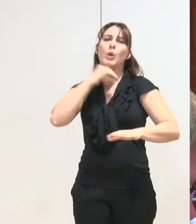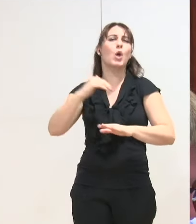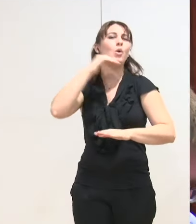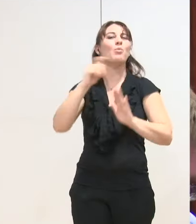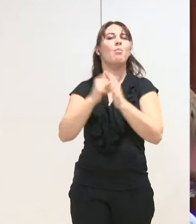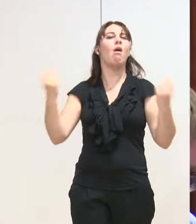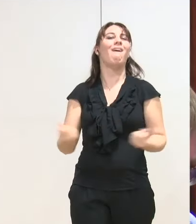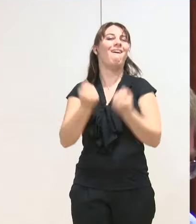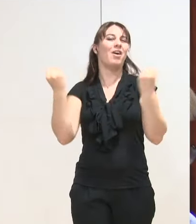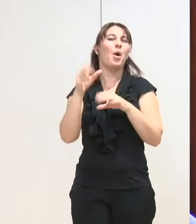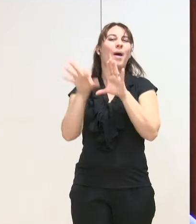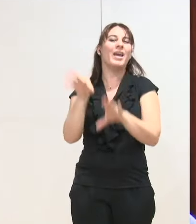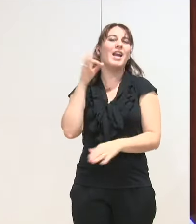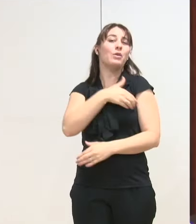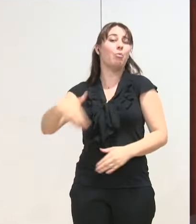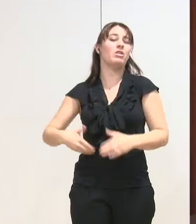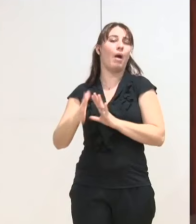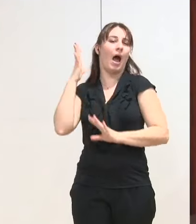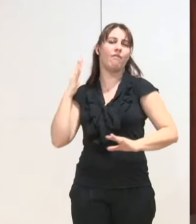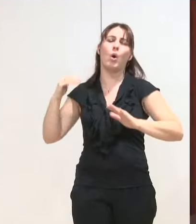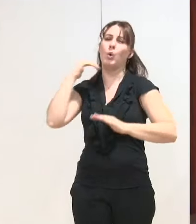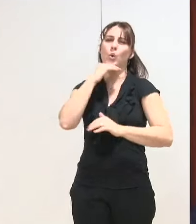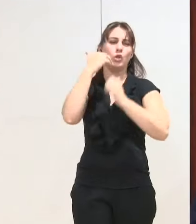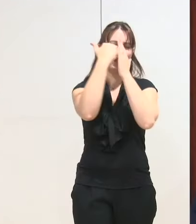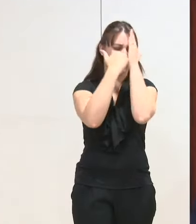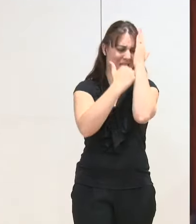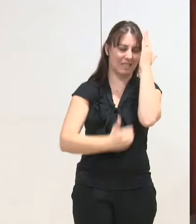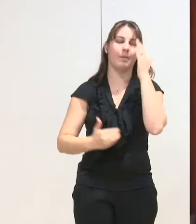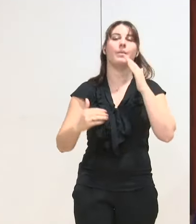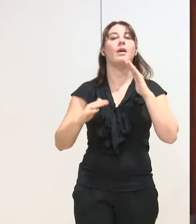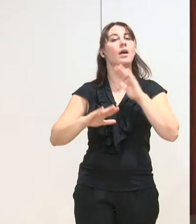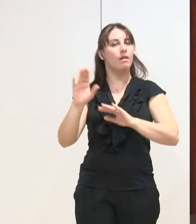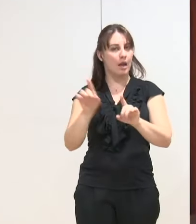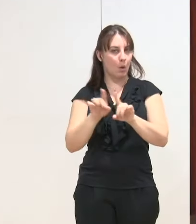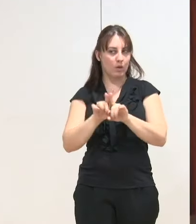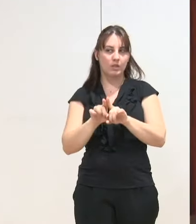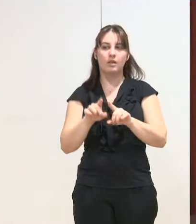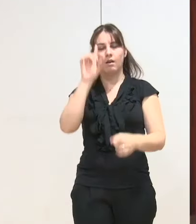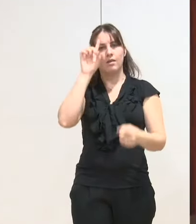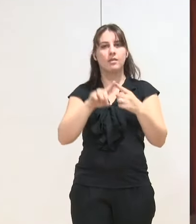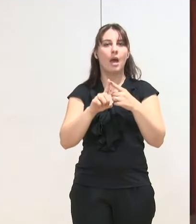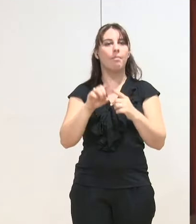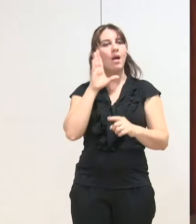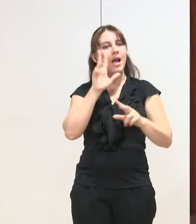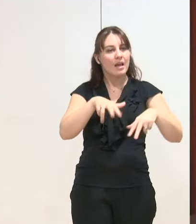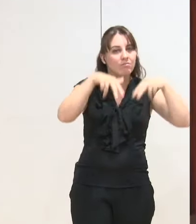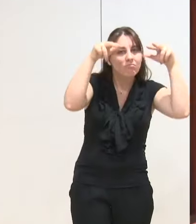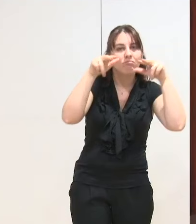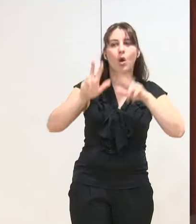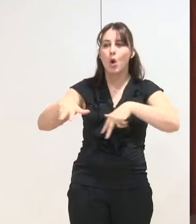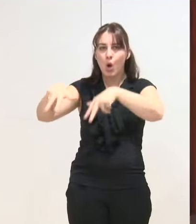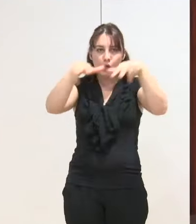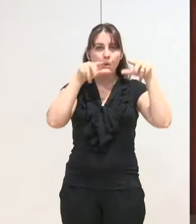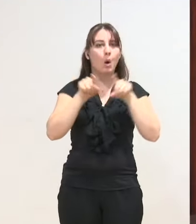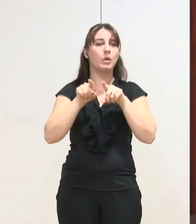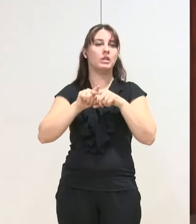durant la campagne des municipales et même si l'on se souvient bien du dossier de l'hébergement et du Logement dès le conseil municipal